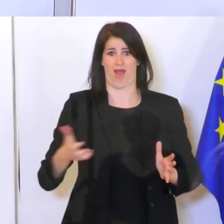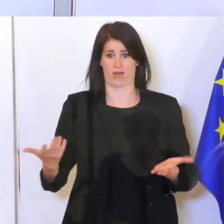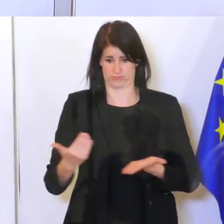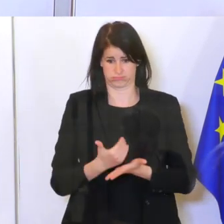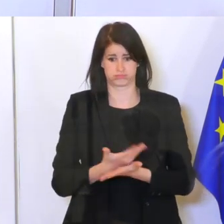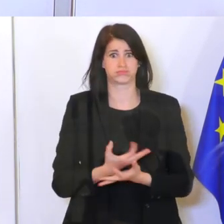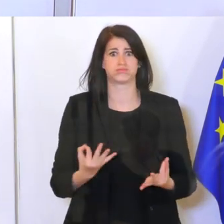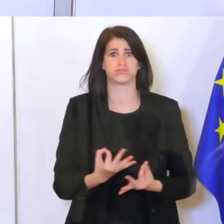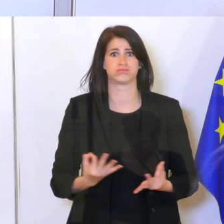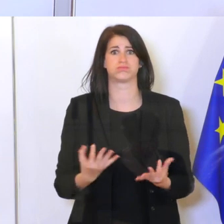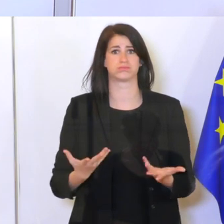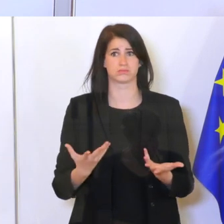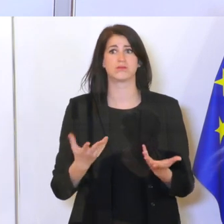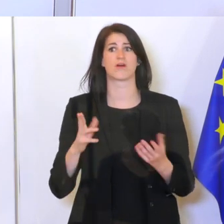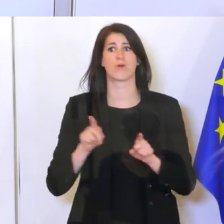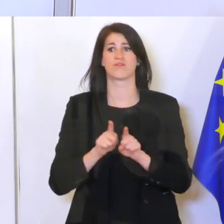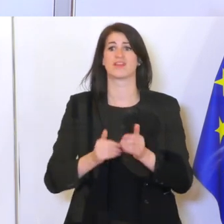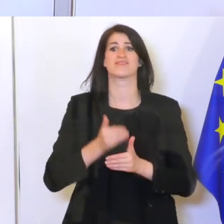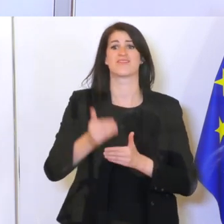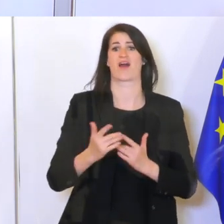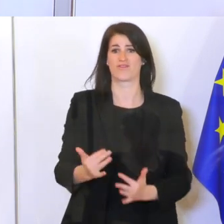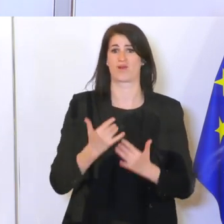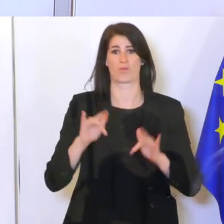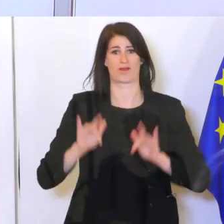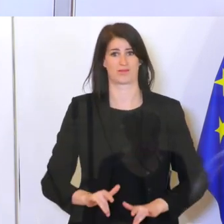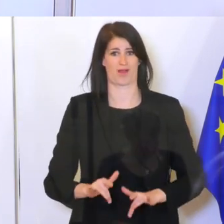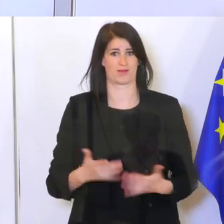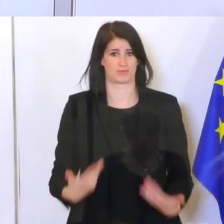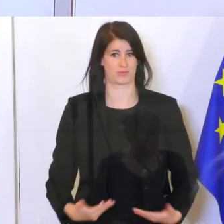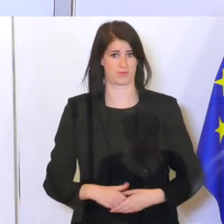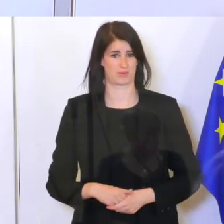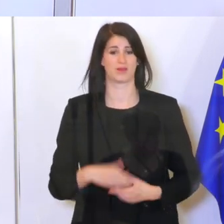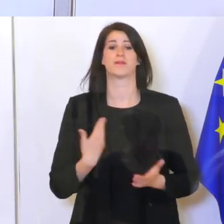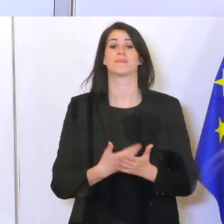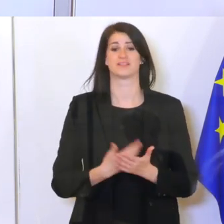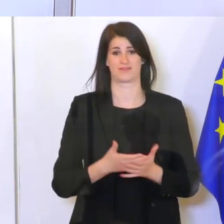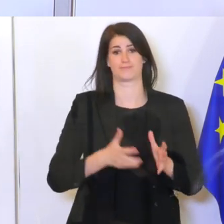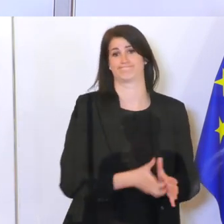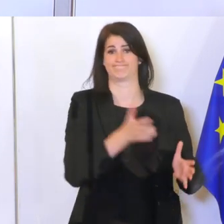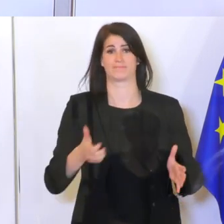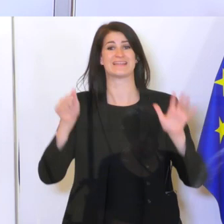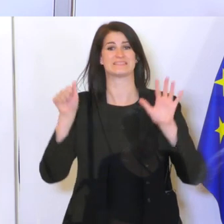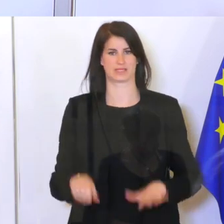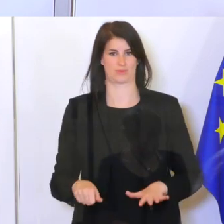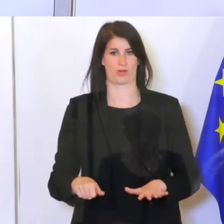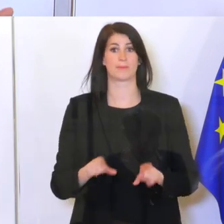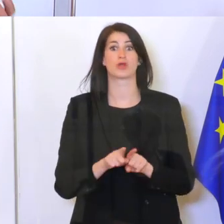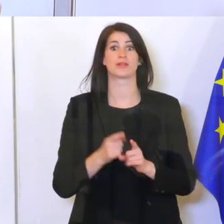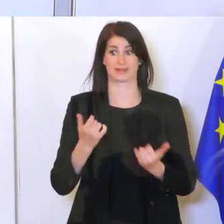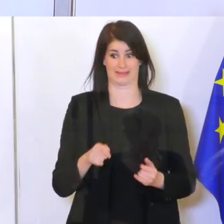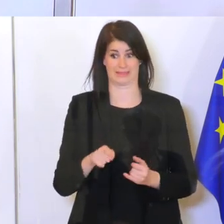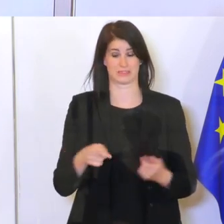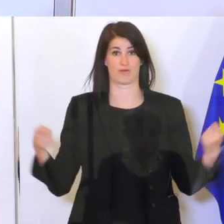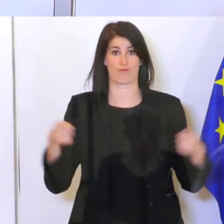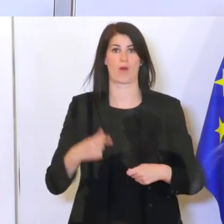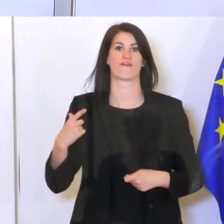Nachhall dieses wirtschaftlichen Einschlags, den es nun einmal gegeben hat, deshalb dort 6 Monate, allein das ist de facto eine Verdoppelung in diesem Fonds